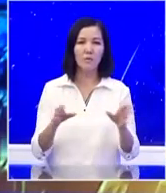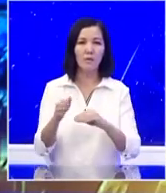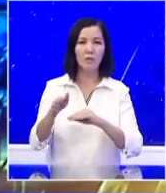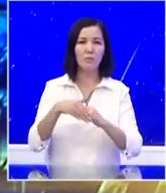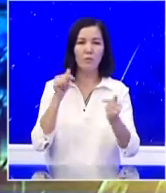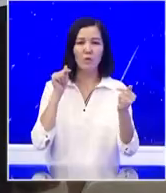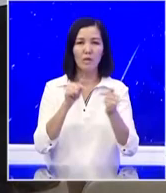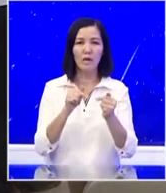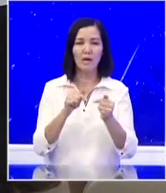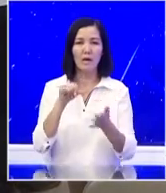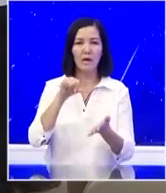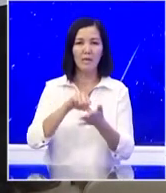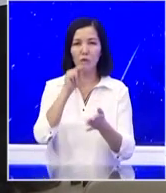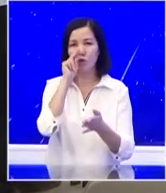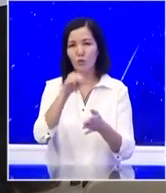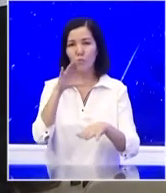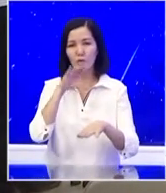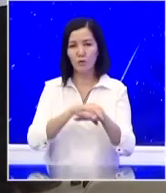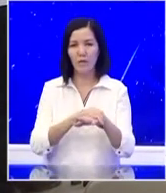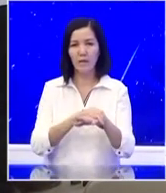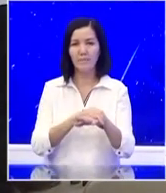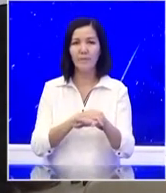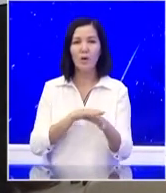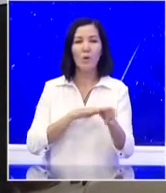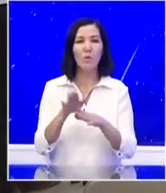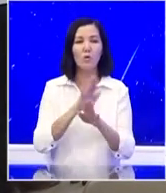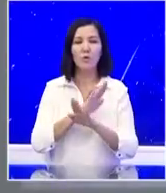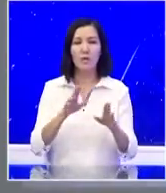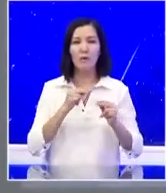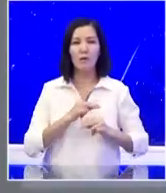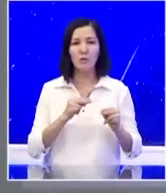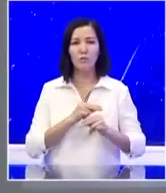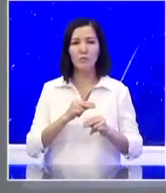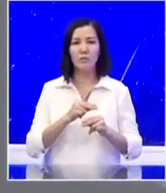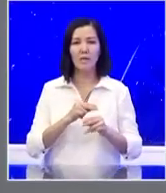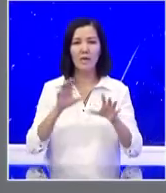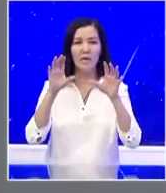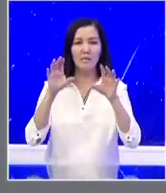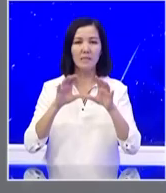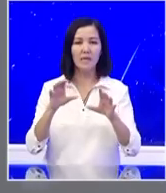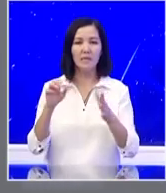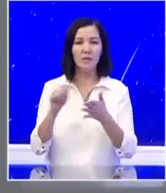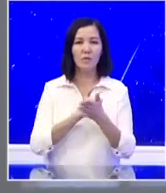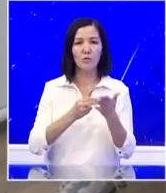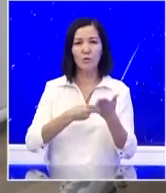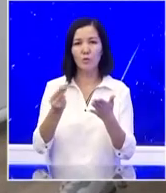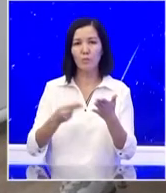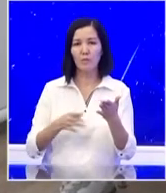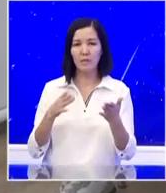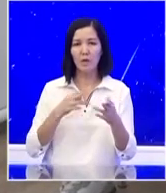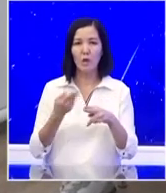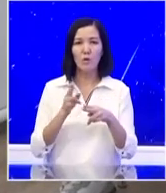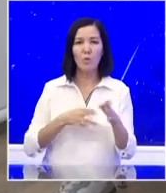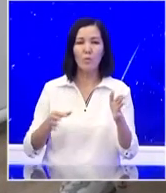жемқорлық қылмыс жасады деген күдікпен ұсталған, яғни орындалмаған жұмыс үшін актіге заңсыз қол қоюды ұйымдастырған.